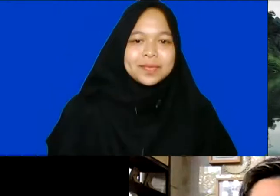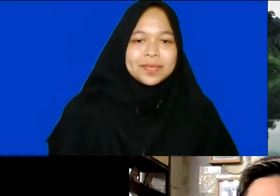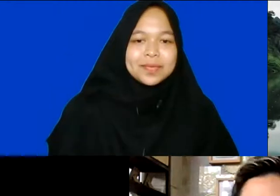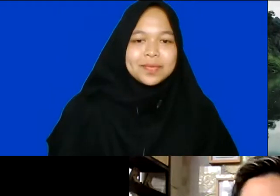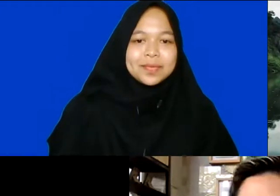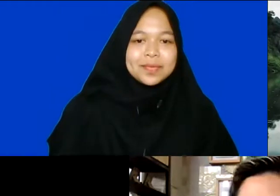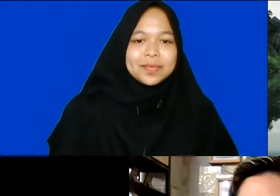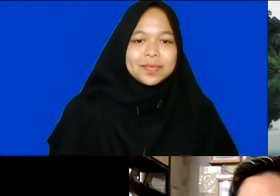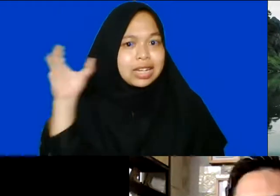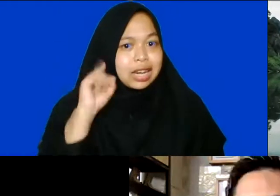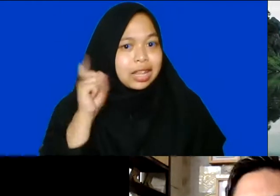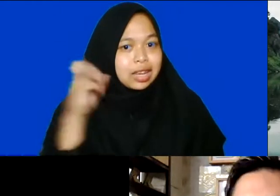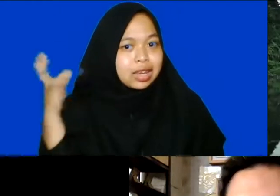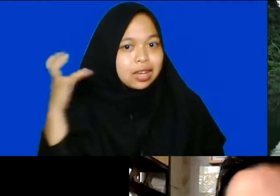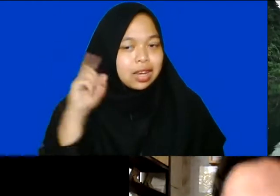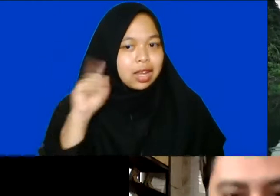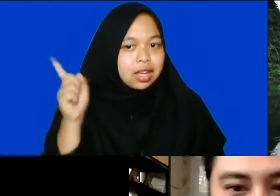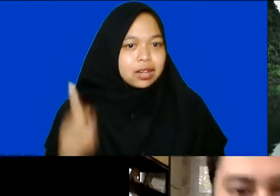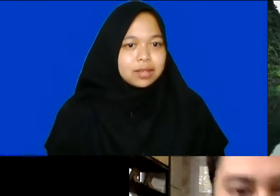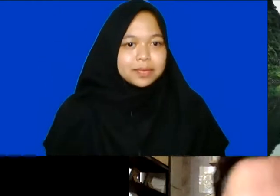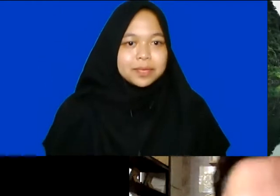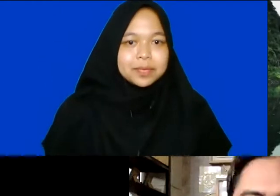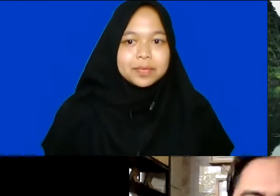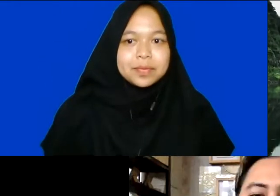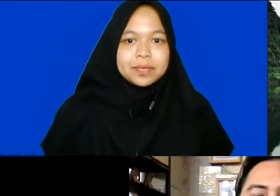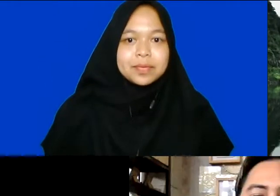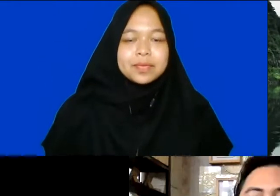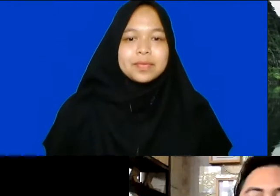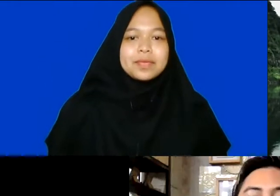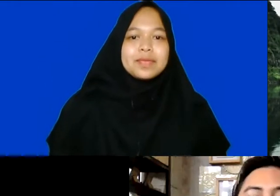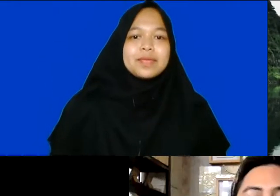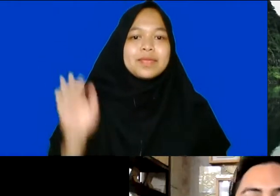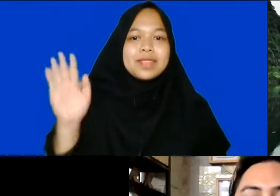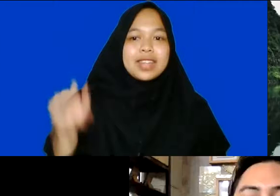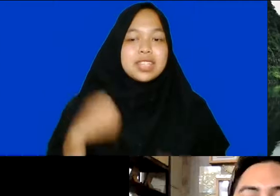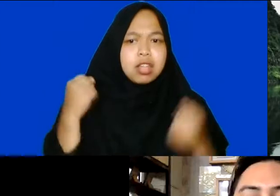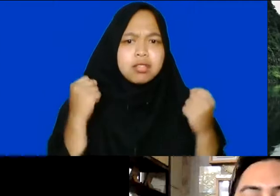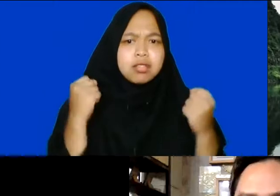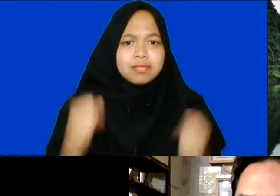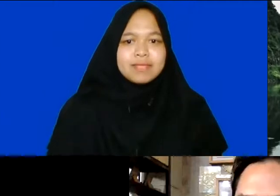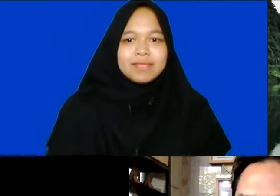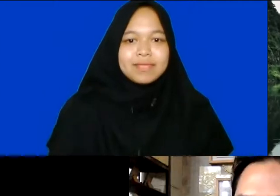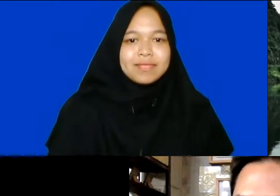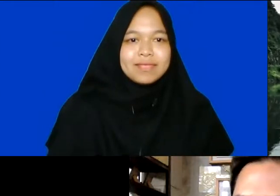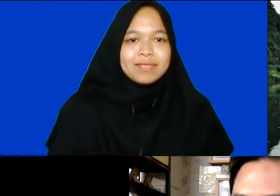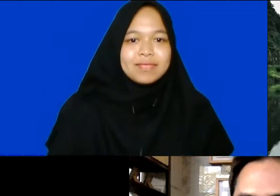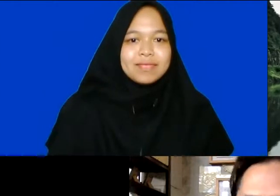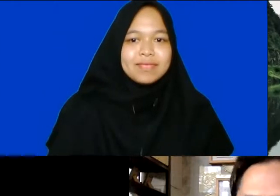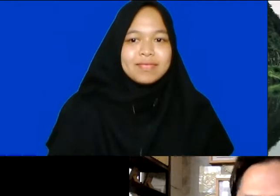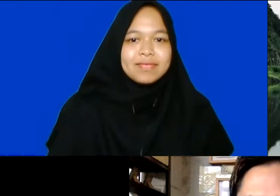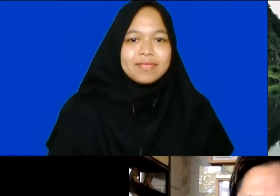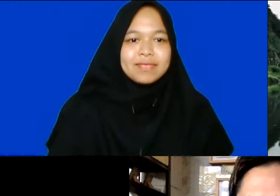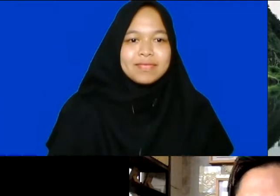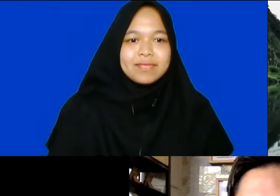terdengar? Halo Mbak Aida. Ya, halo, sore. Sehat Mas Kire? Sehat, sehat.